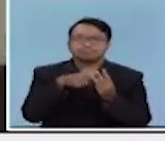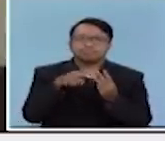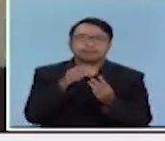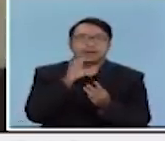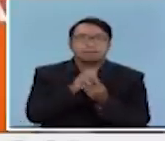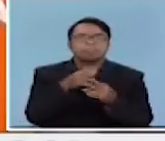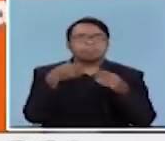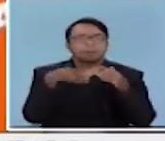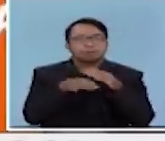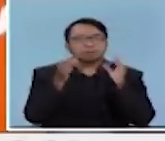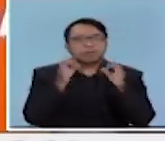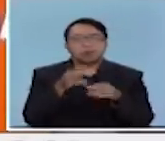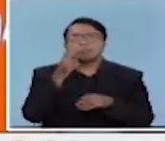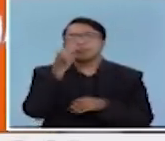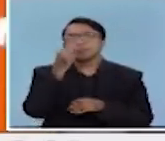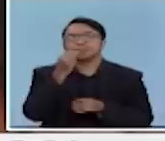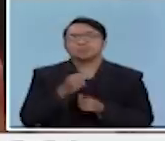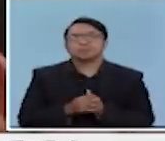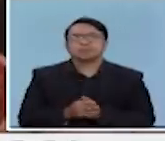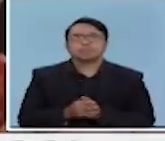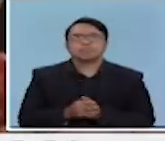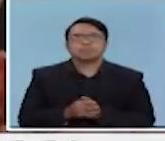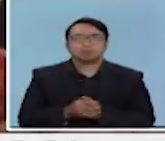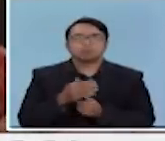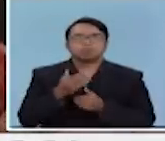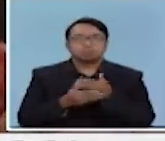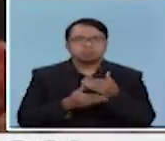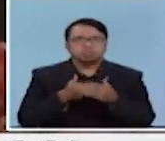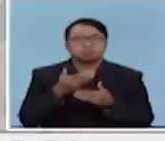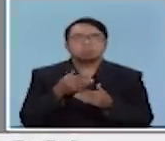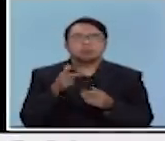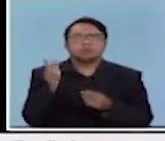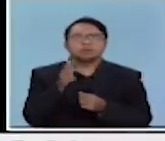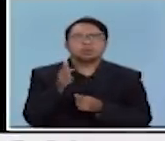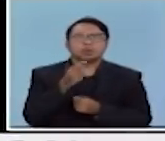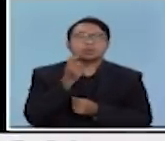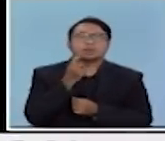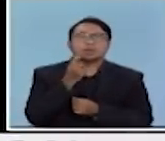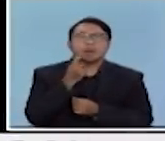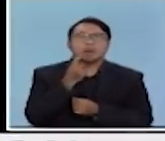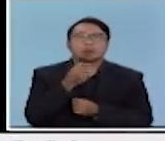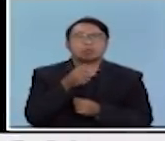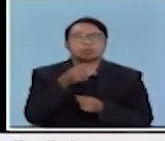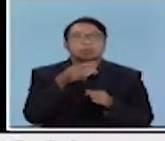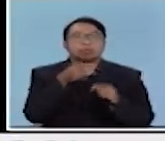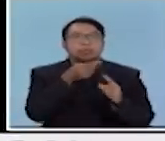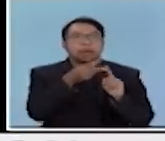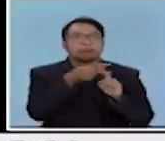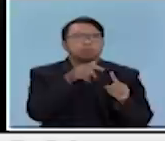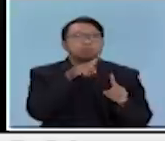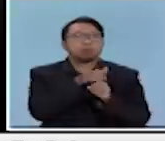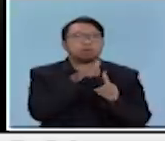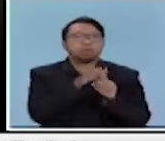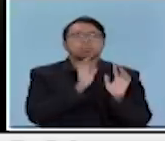Polrestabes Bandung. Namun selang beberapa hari muncul video perundungan Ferdian oleh sejumlah tahanan lain. Hal itu